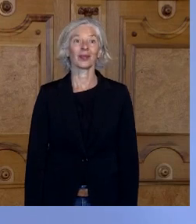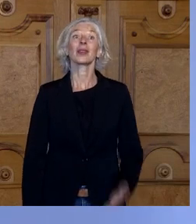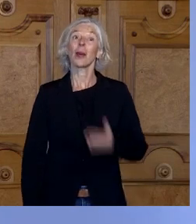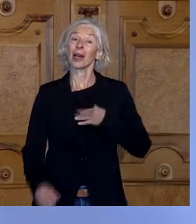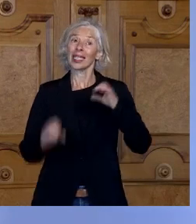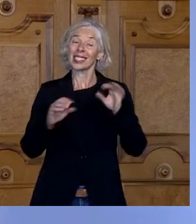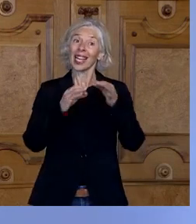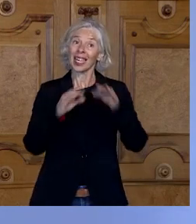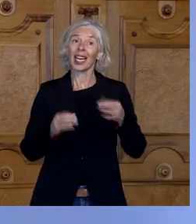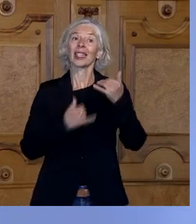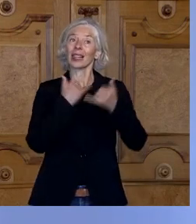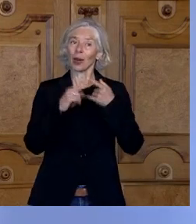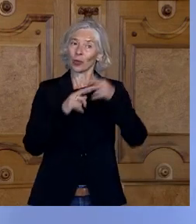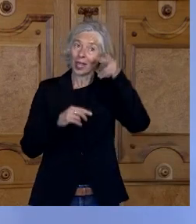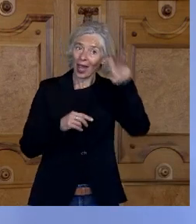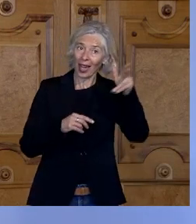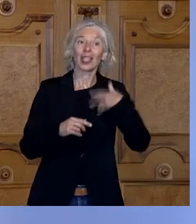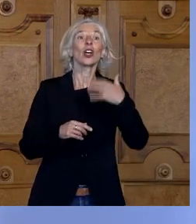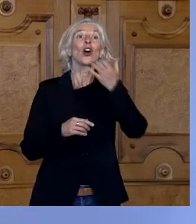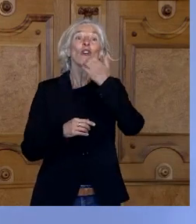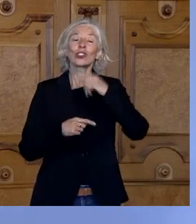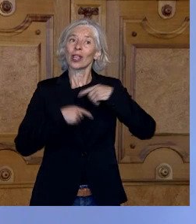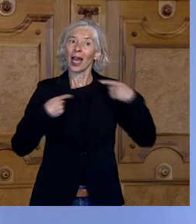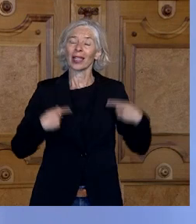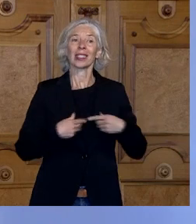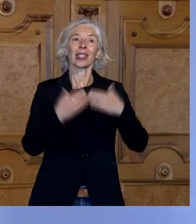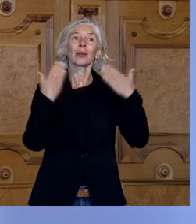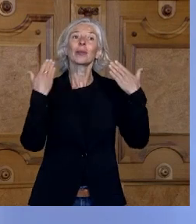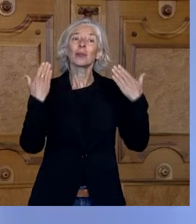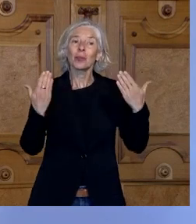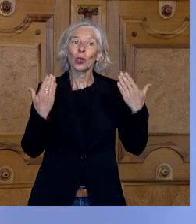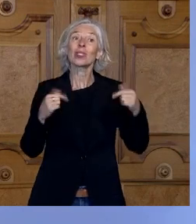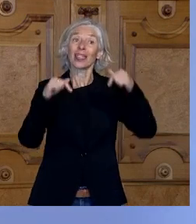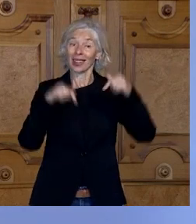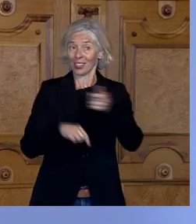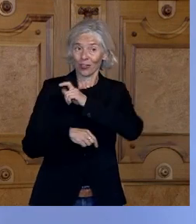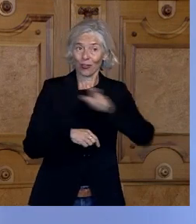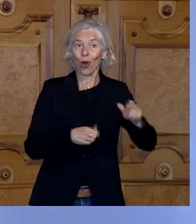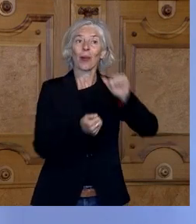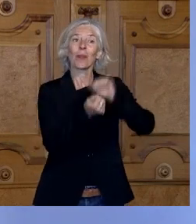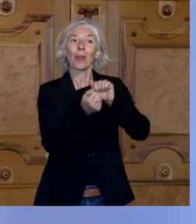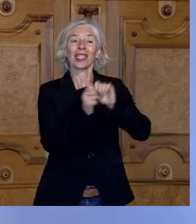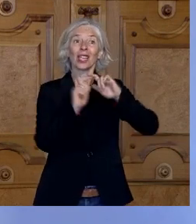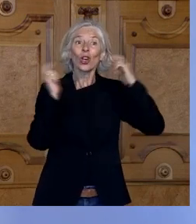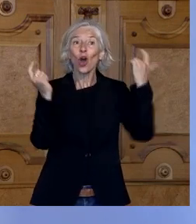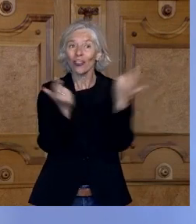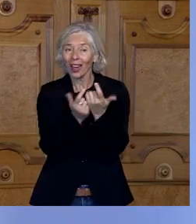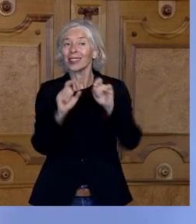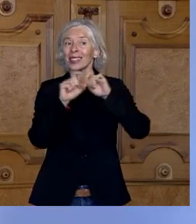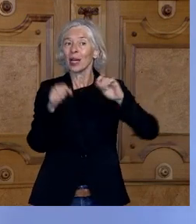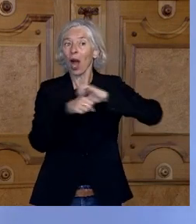Meine sehr geehrten Damen und Herren, ich darf Sie ganz herzlich zur dieswöchigen Pressekonferenz rund um Corona, alle Neuigkeiten herzlich